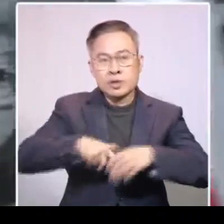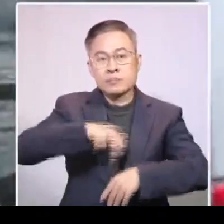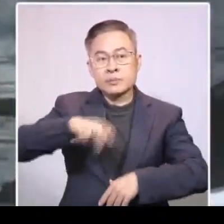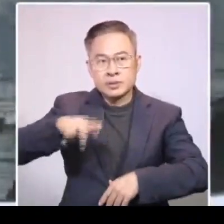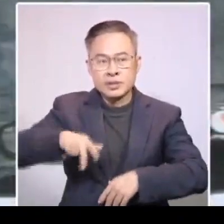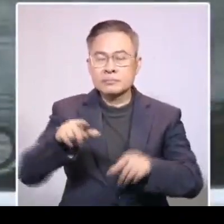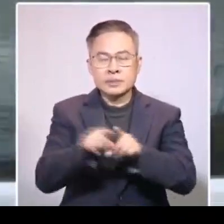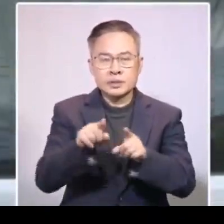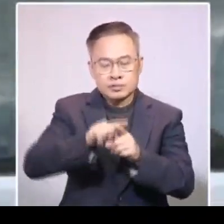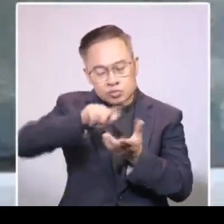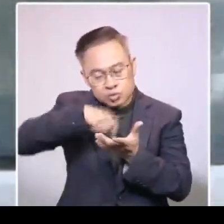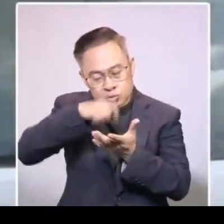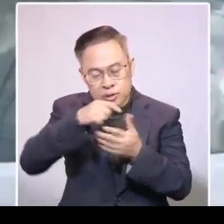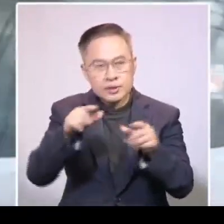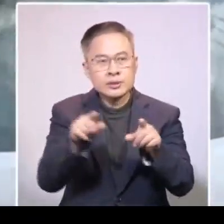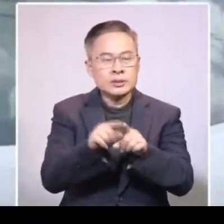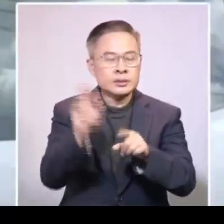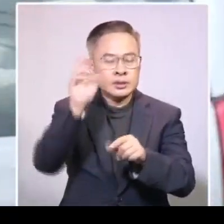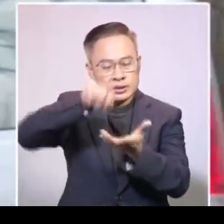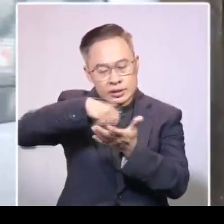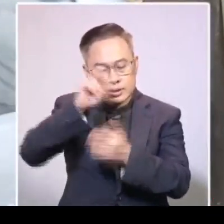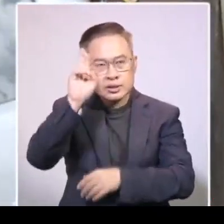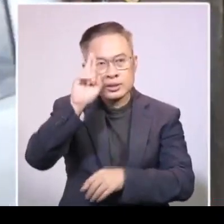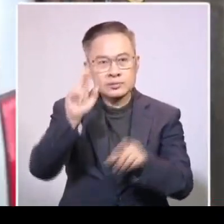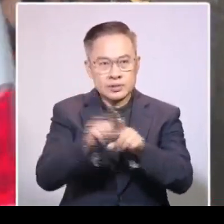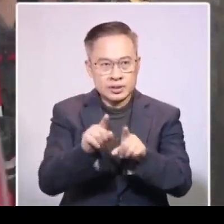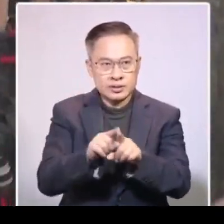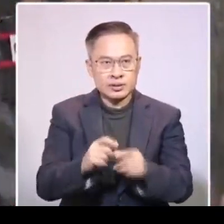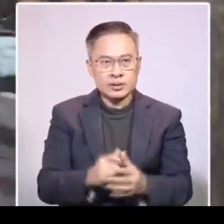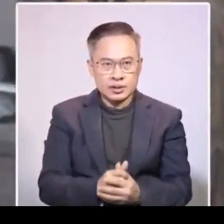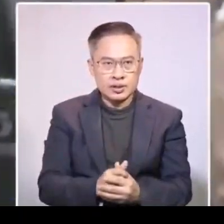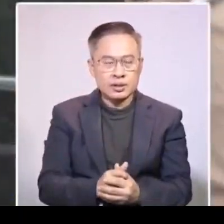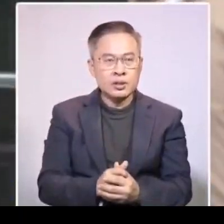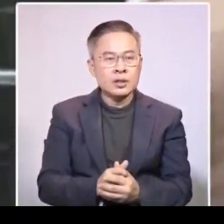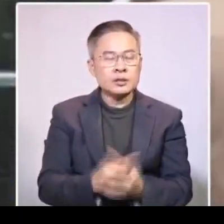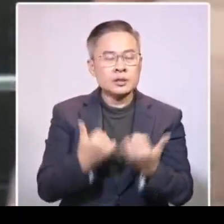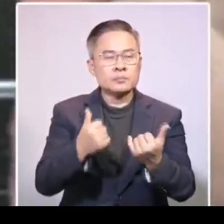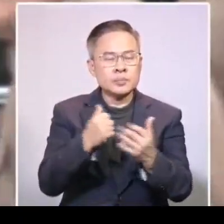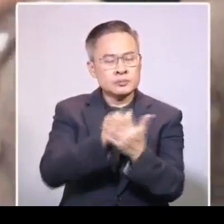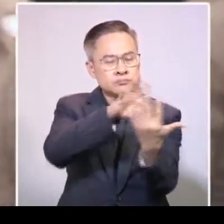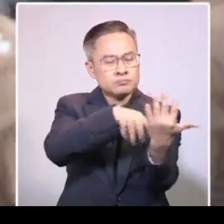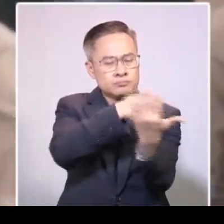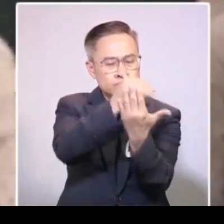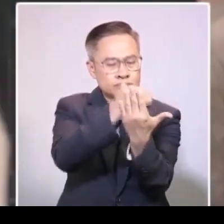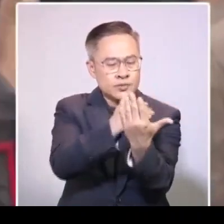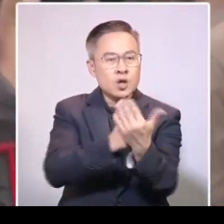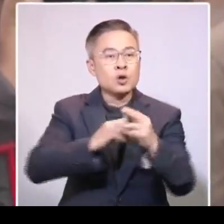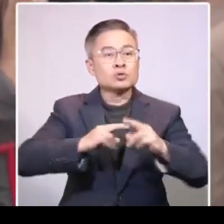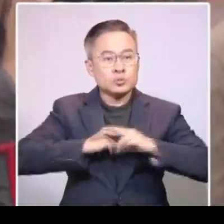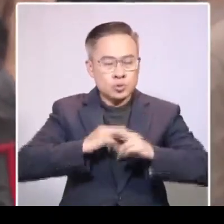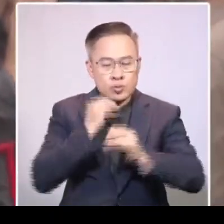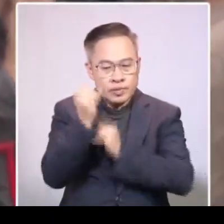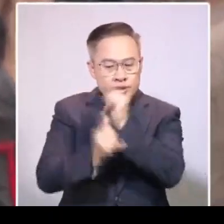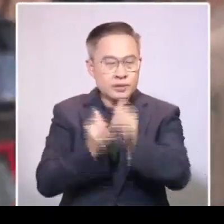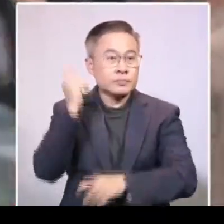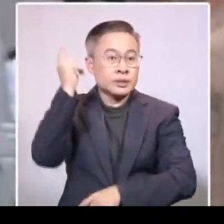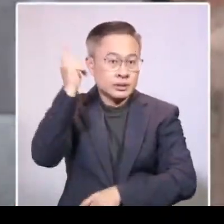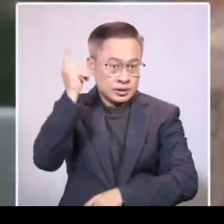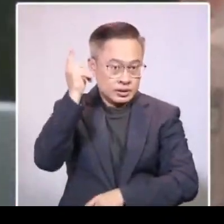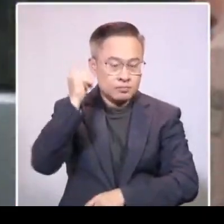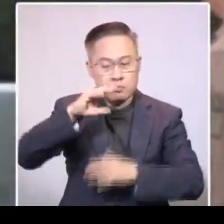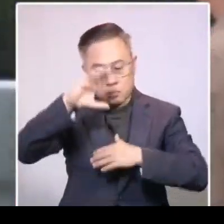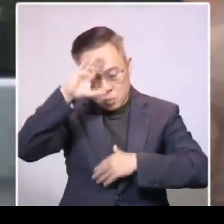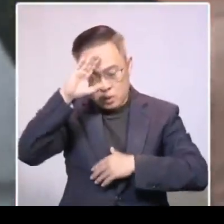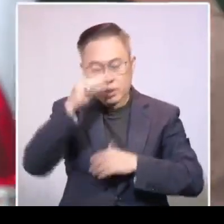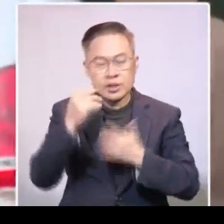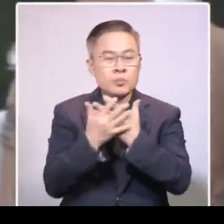างวันในครั้งนี้ด้วยการมารับประทานอาหารกลางวันครั้งนี้เป็นหมายส่วนตัวและเป็นการมาเยี่ยมนายทักษิณหลังจากที่ได้รับการพักโท